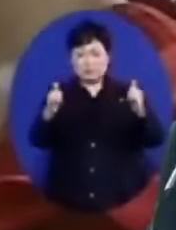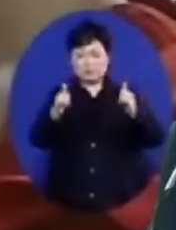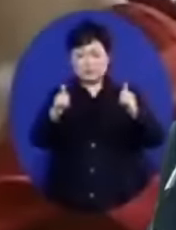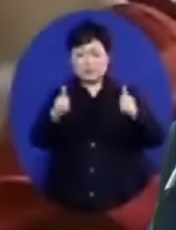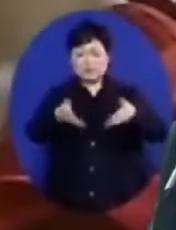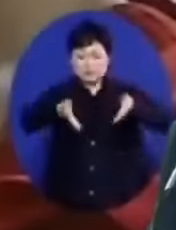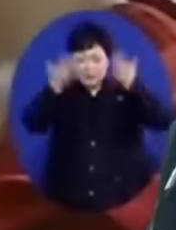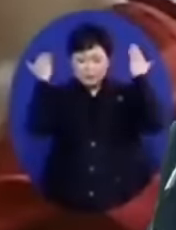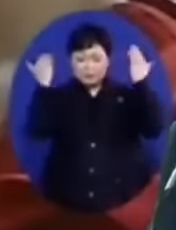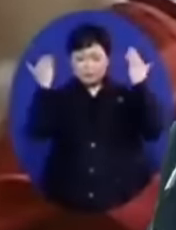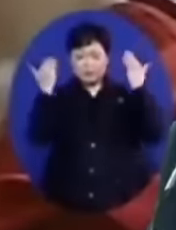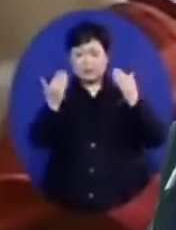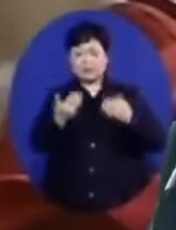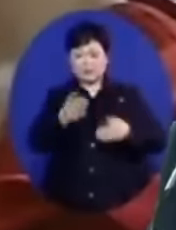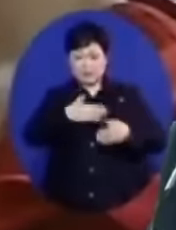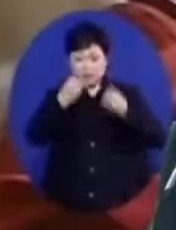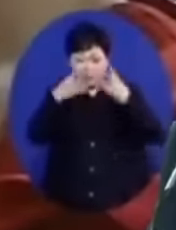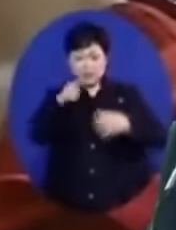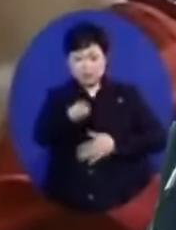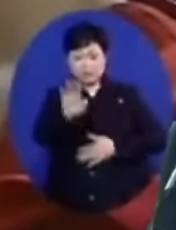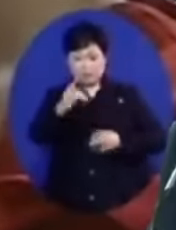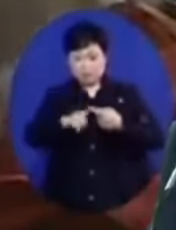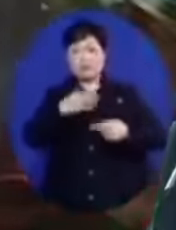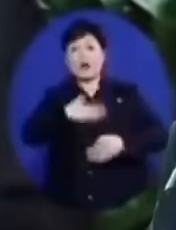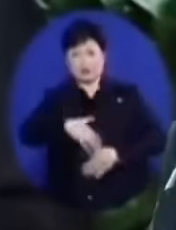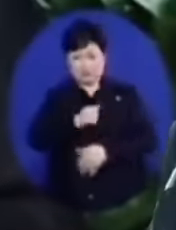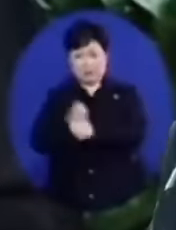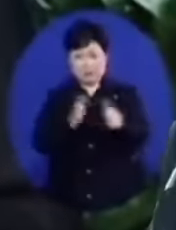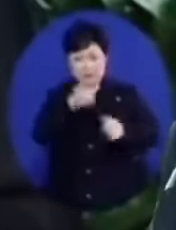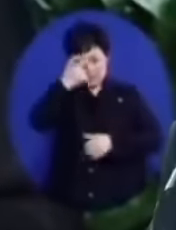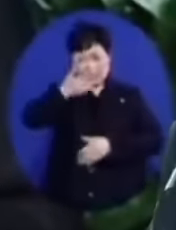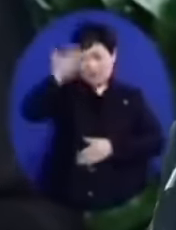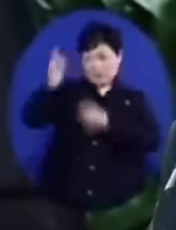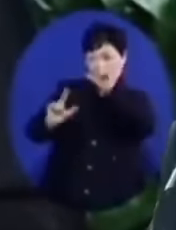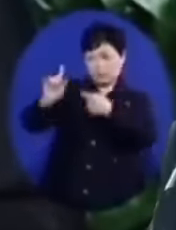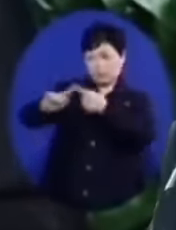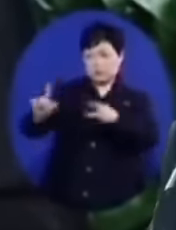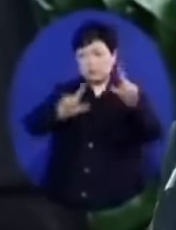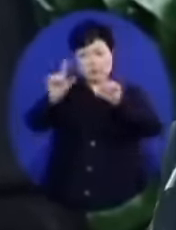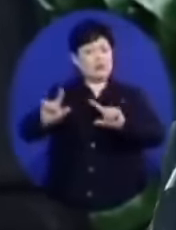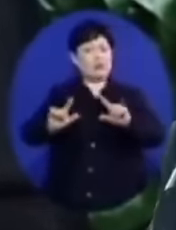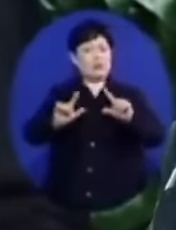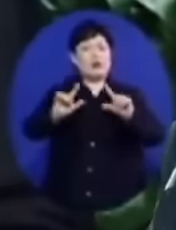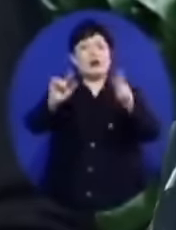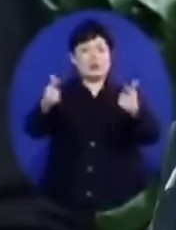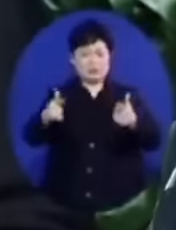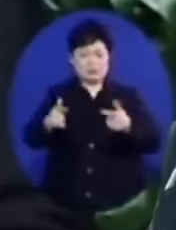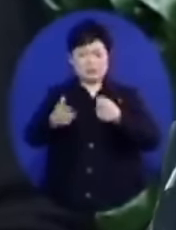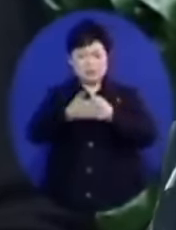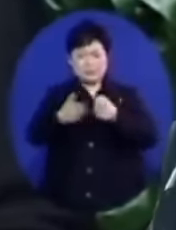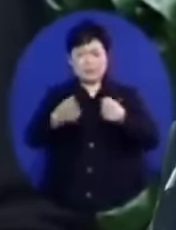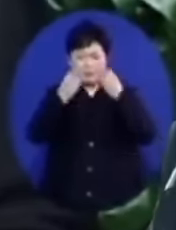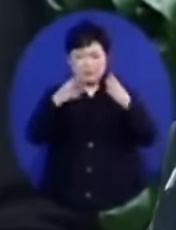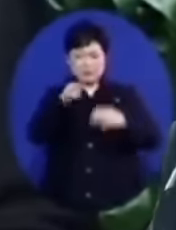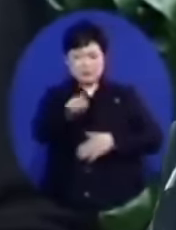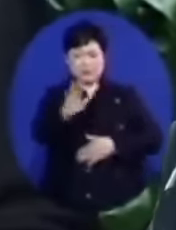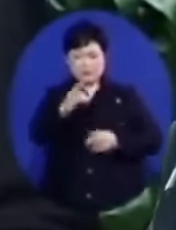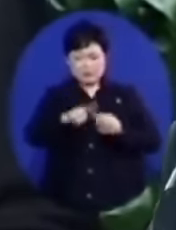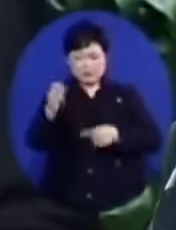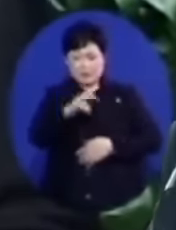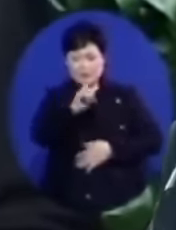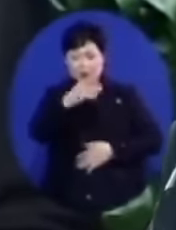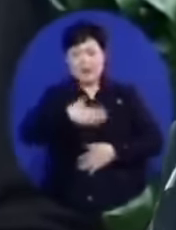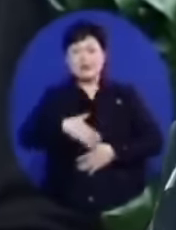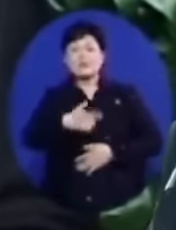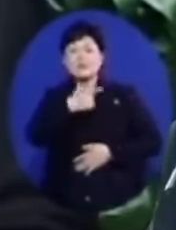되었다. 내가 새것이 된 것을 알아야죠. 옛날 내 모습대로 살지 않는 것입니다. 새것이 된 것을 다시 한번 알기